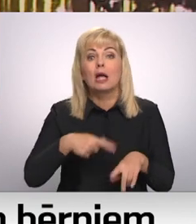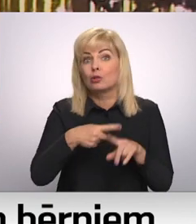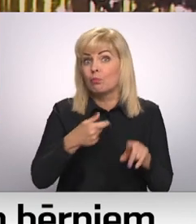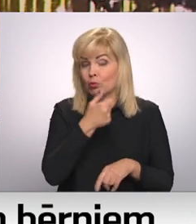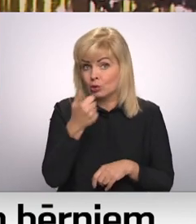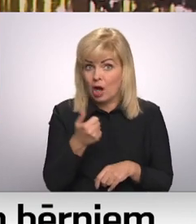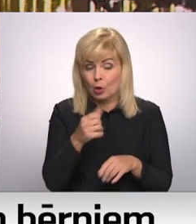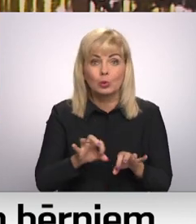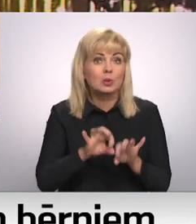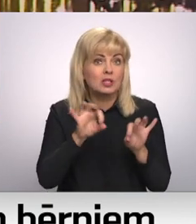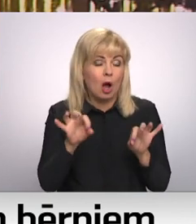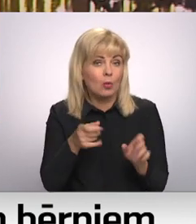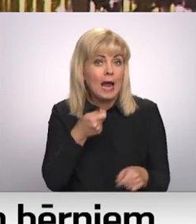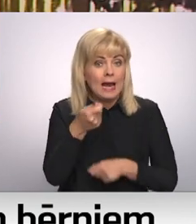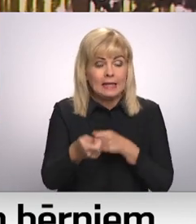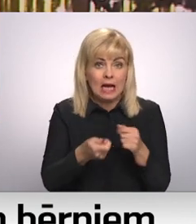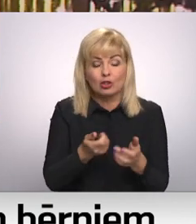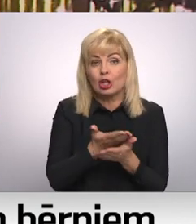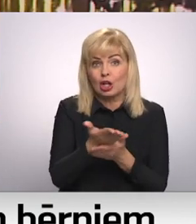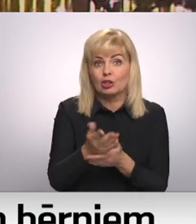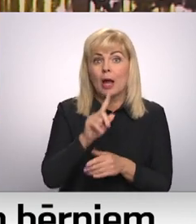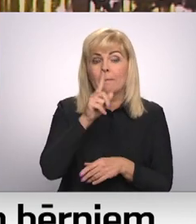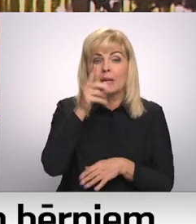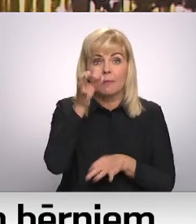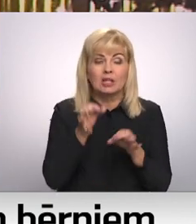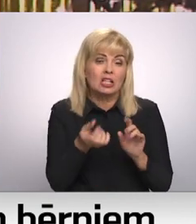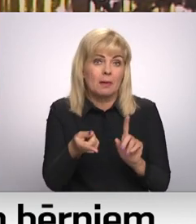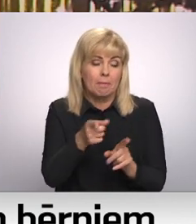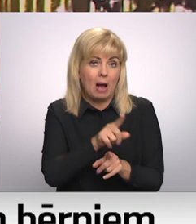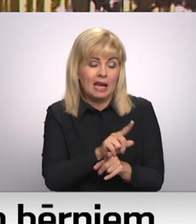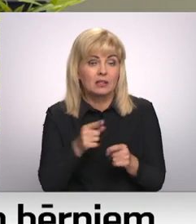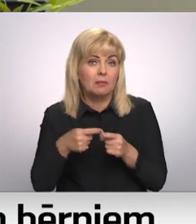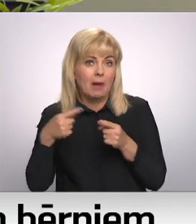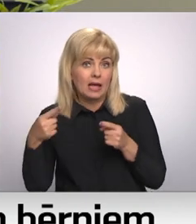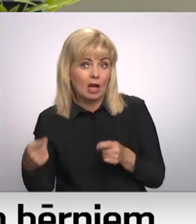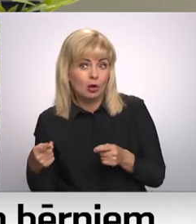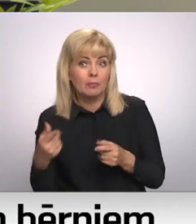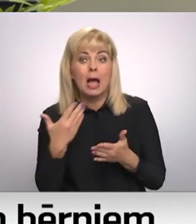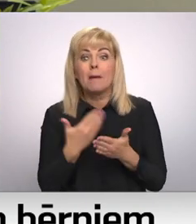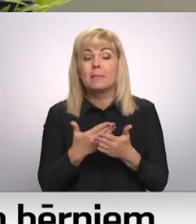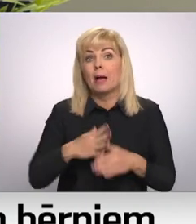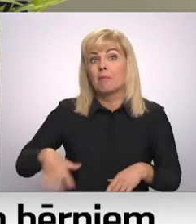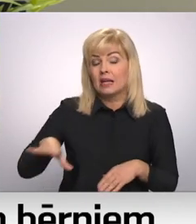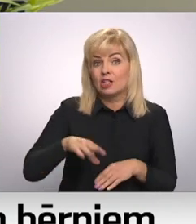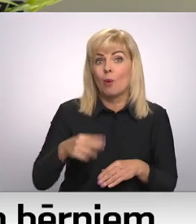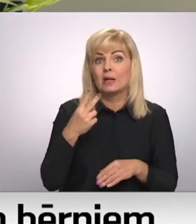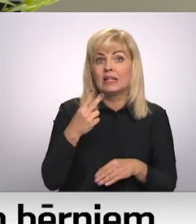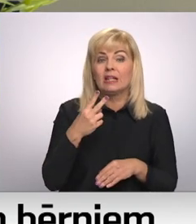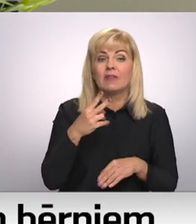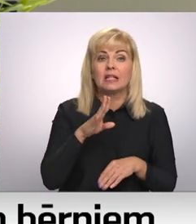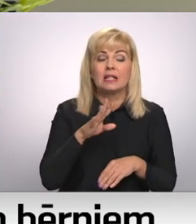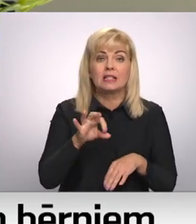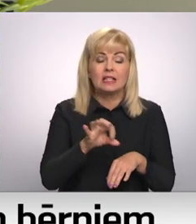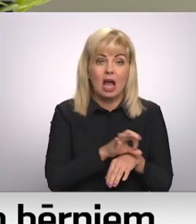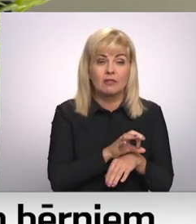jo ir sākusies iesnieguma iesniegšana pirmajam tiesību maiņas periodam. Ja, piemēram, ģimenē ir divi sievas bērni